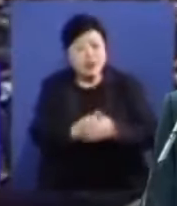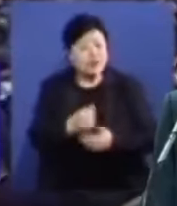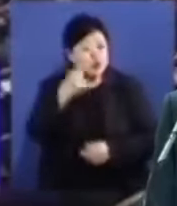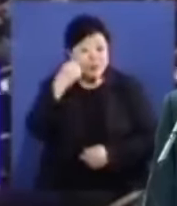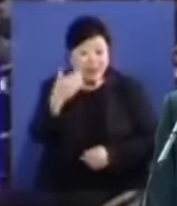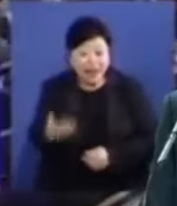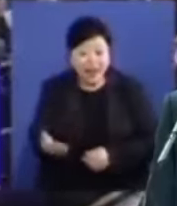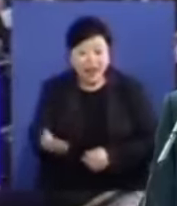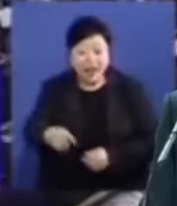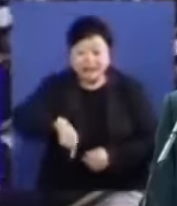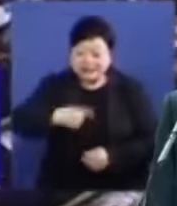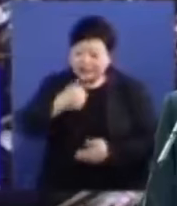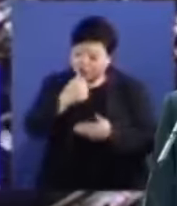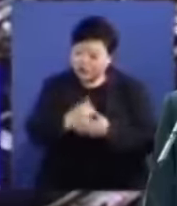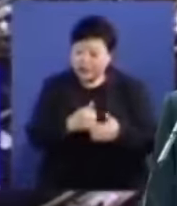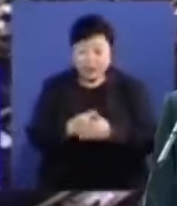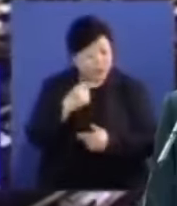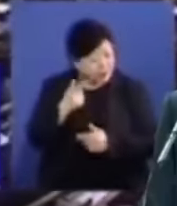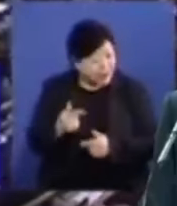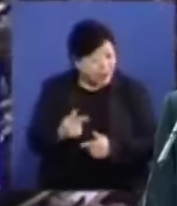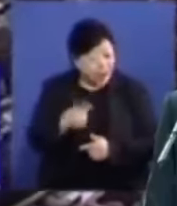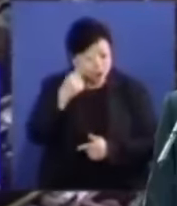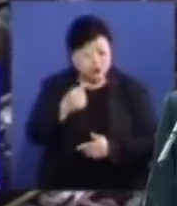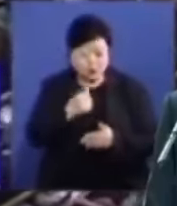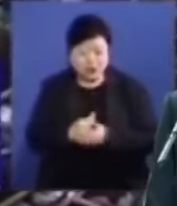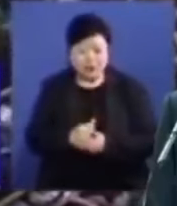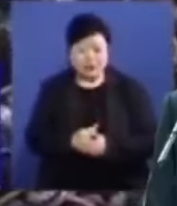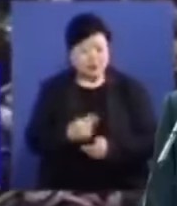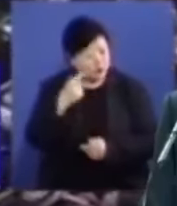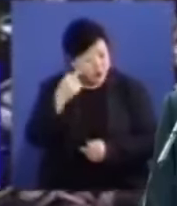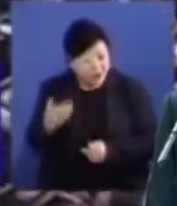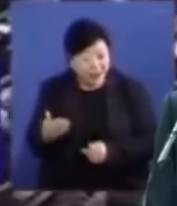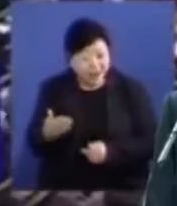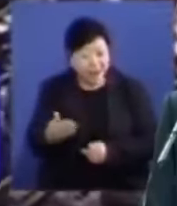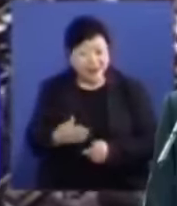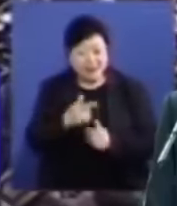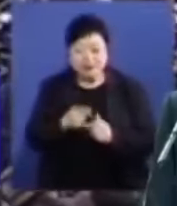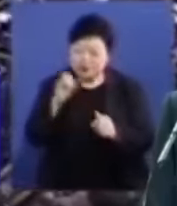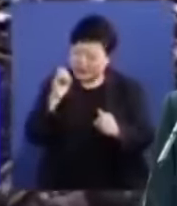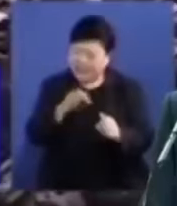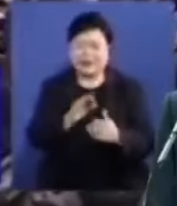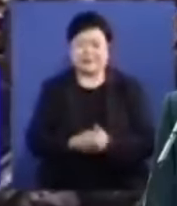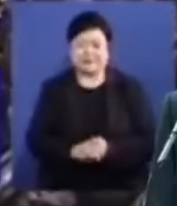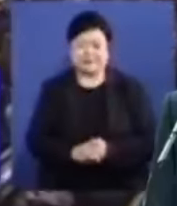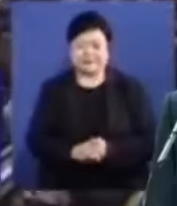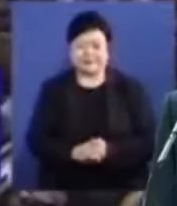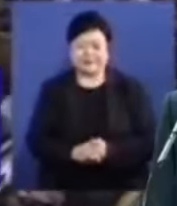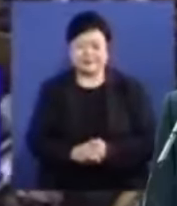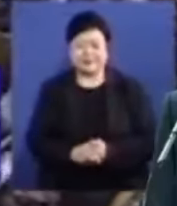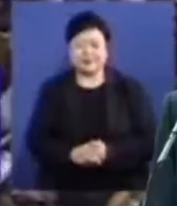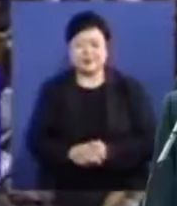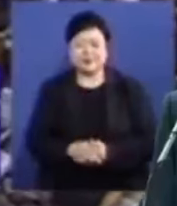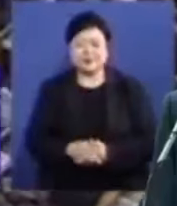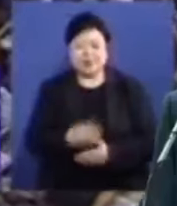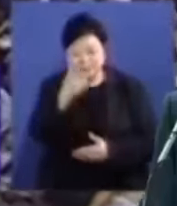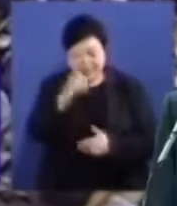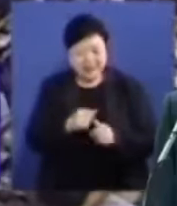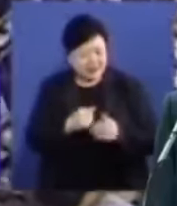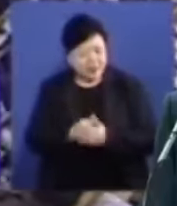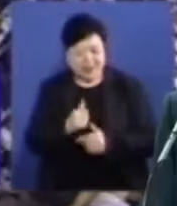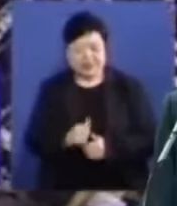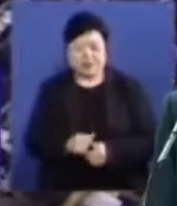인함이니까 자기니까 그의 부모니까 예수께서 대답하시되 이 사람이나 그의 부모의 죄로 인한 것이